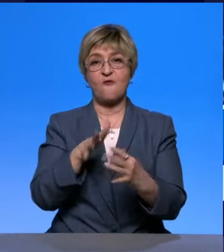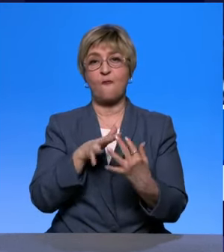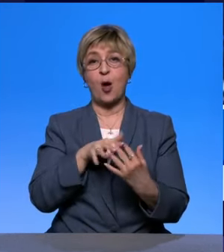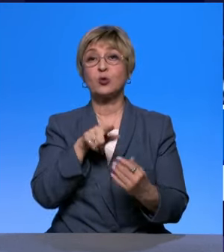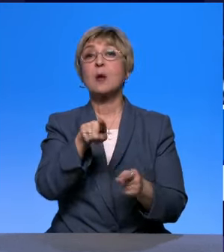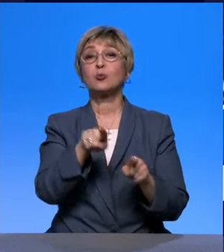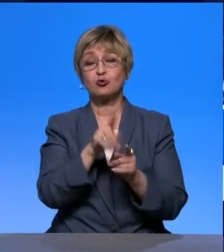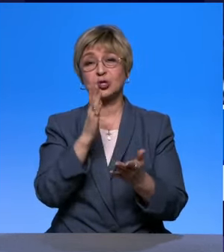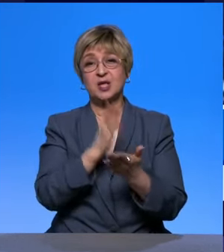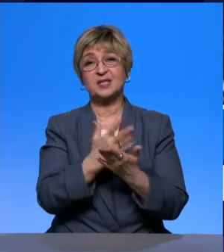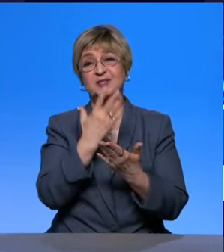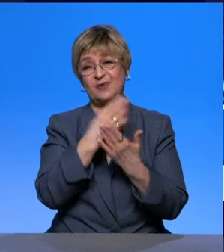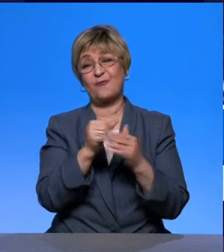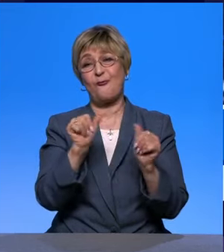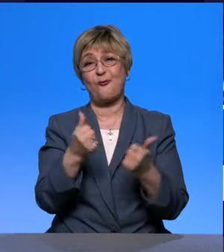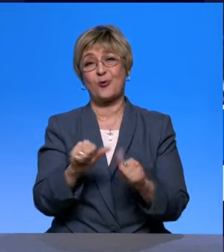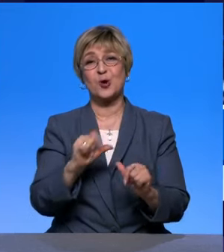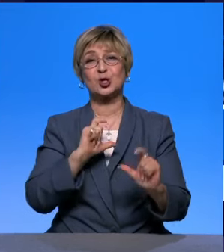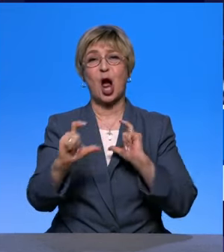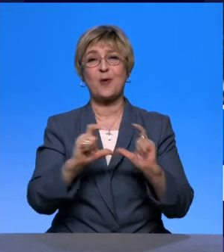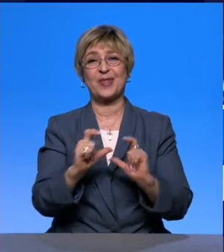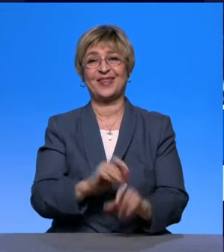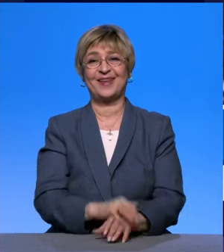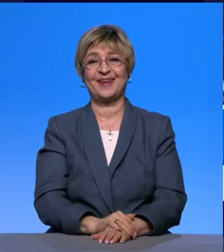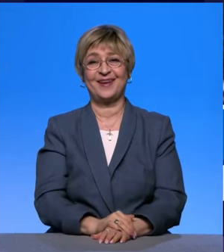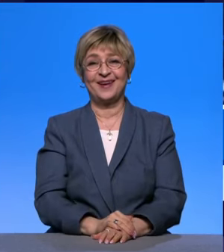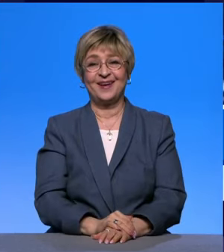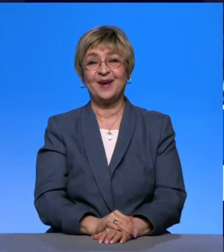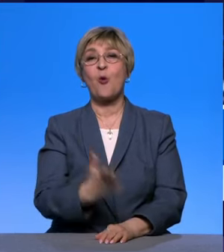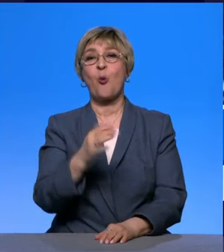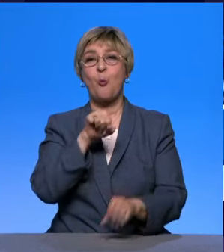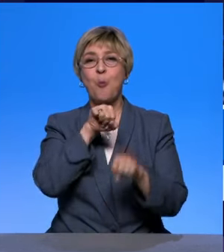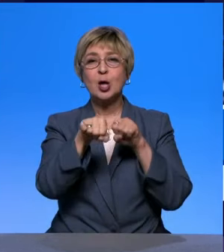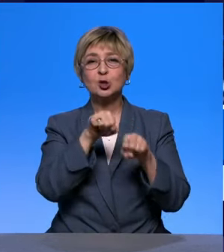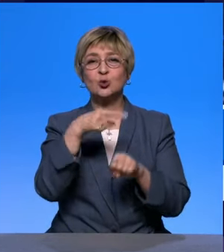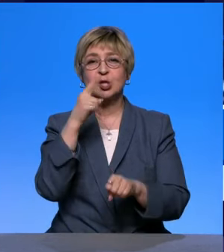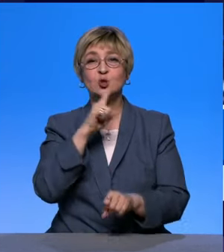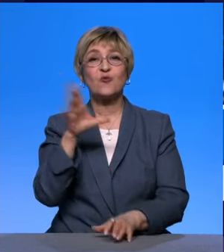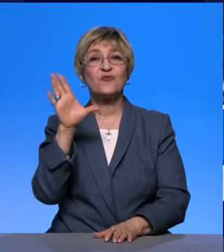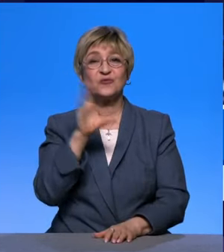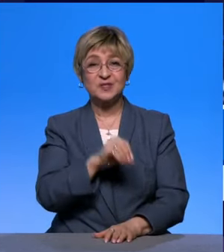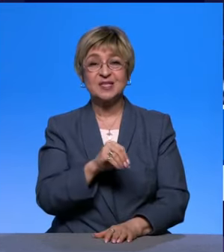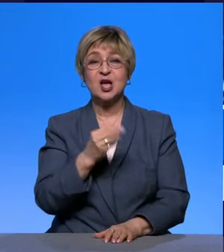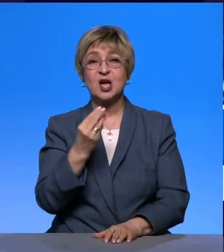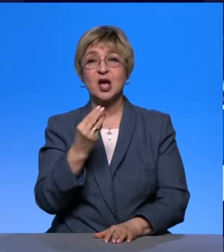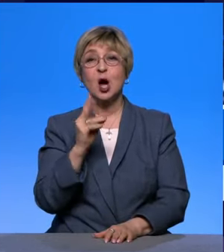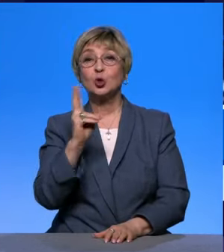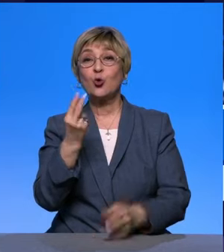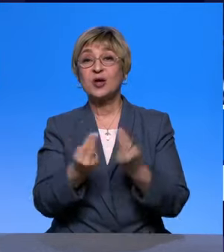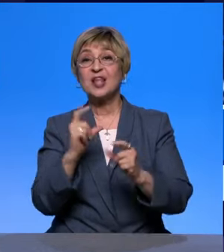шахматы. Угу. В какой-то степени, да. Да, я думаю, боксеры сейчас должны сказать, что все шахматисты тоже классные, мускулистые парни.